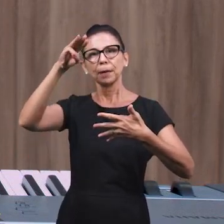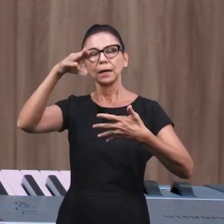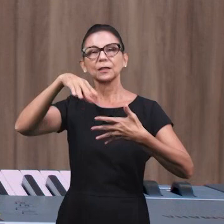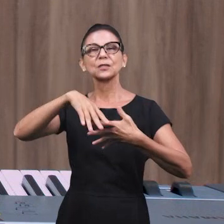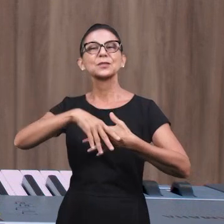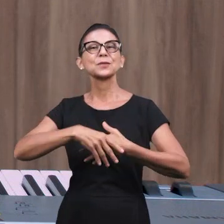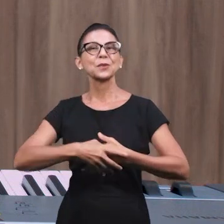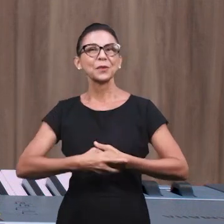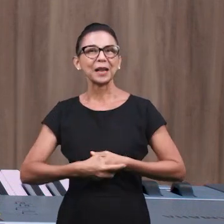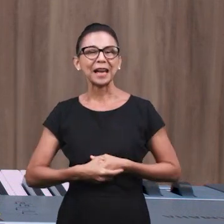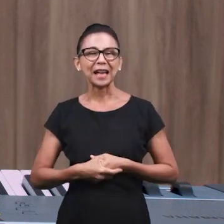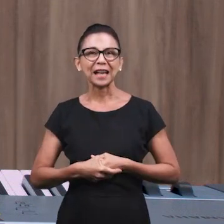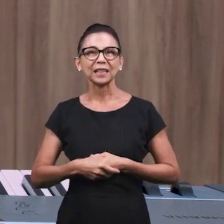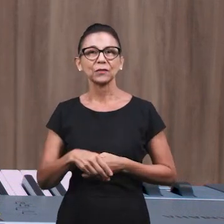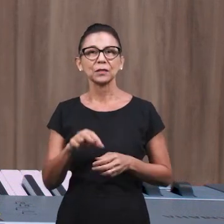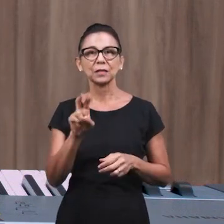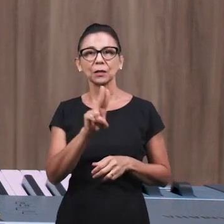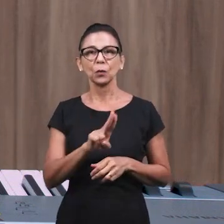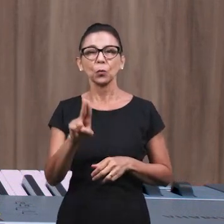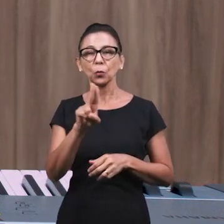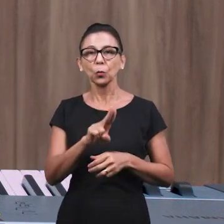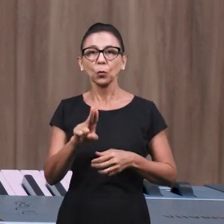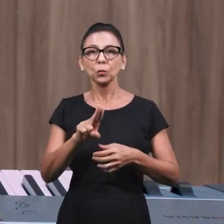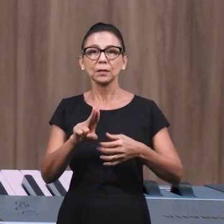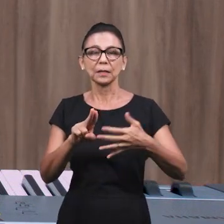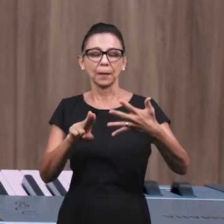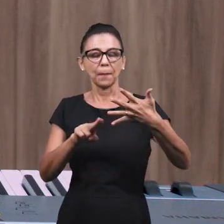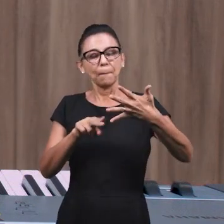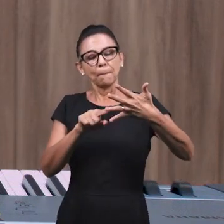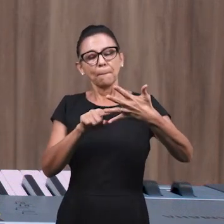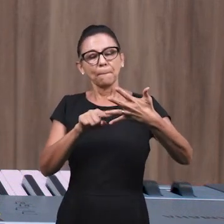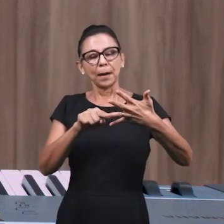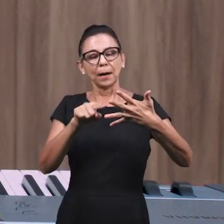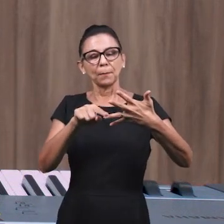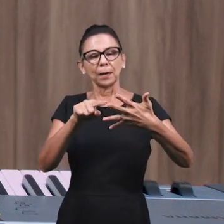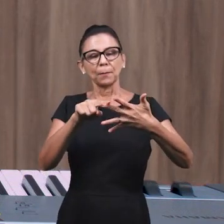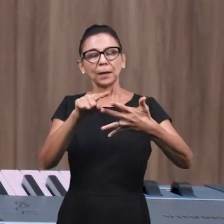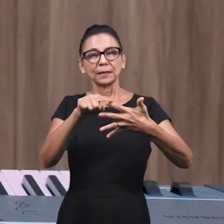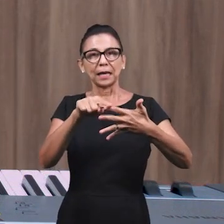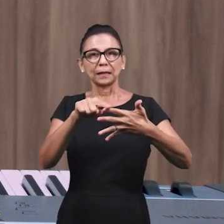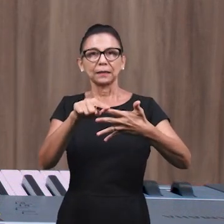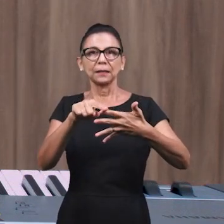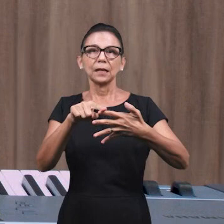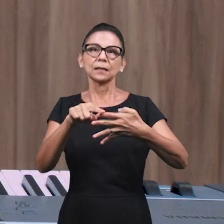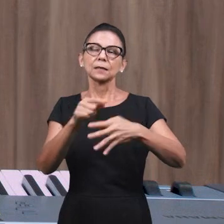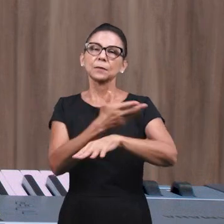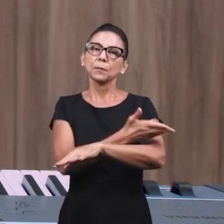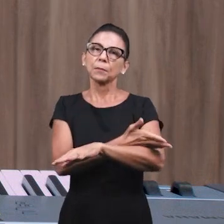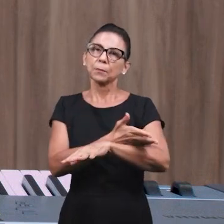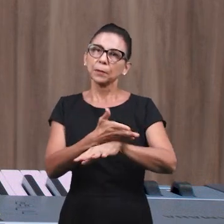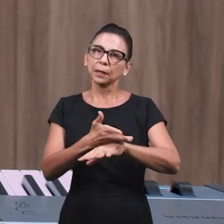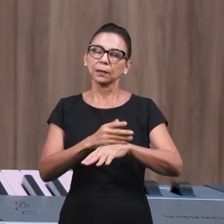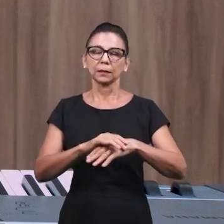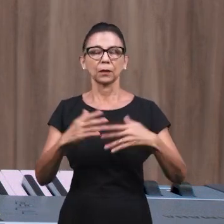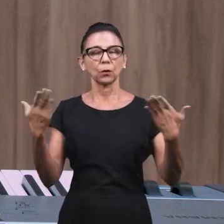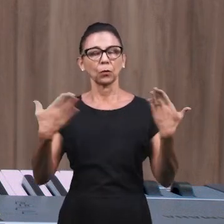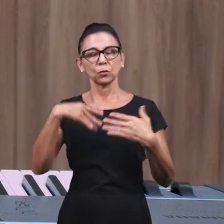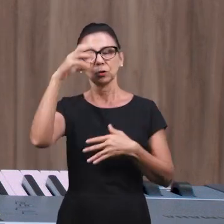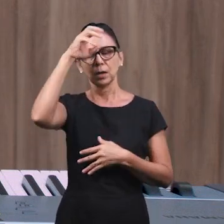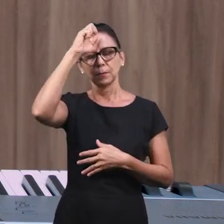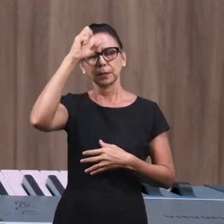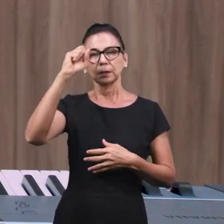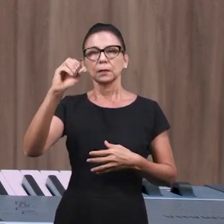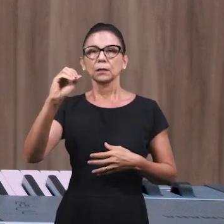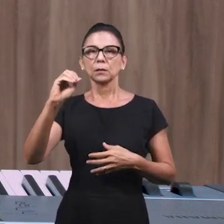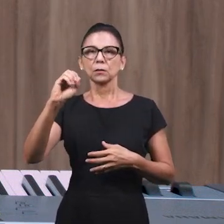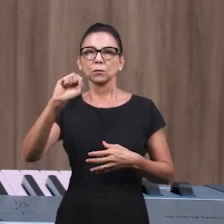gamme avec toutes les touches blanches. Et aujourd'hui, à partir d'aujourd'hui, nous allons commencer à prendre la gamme de Sol